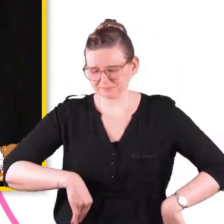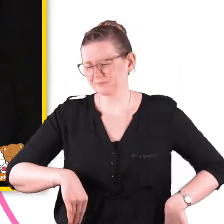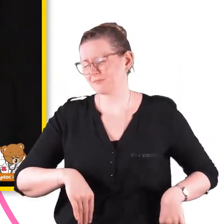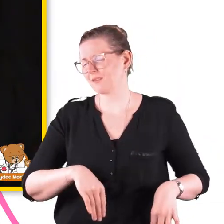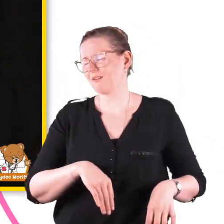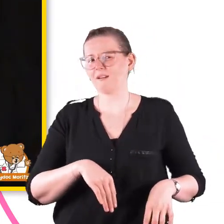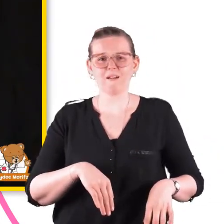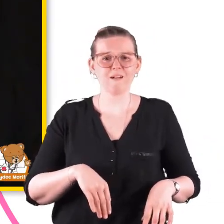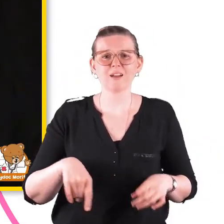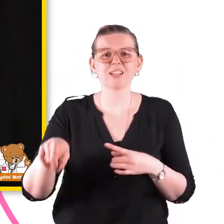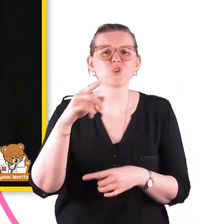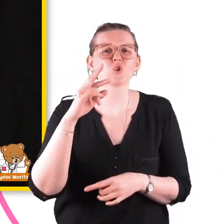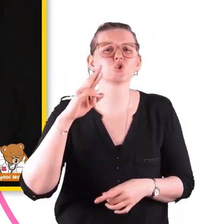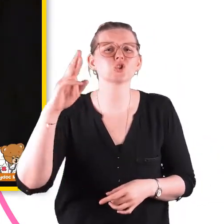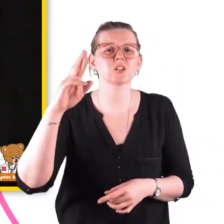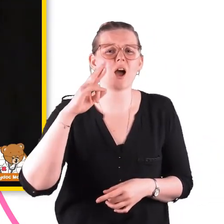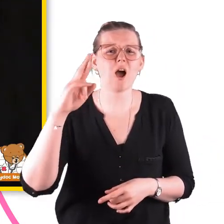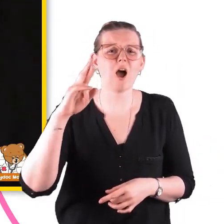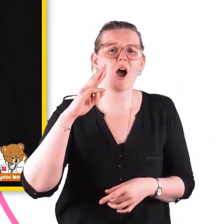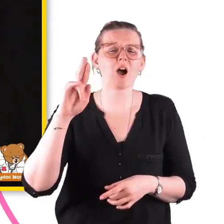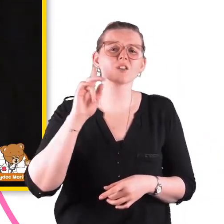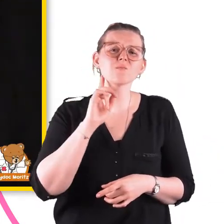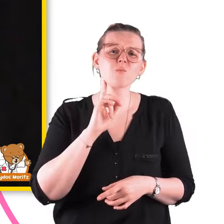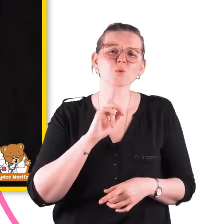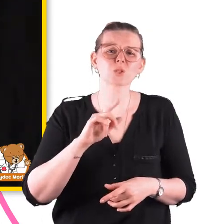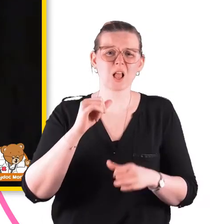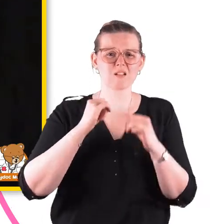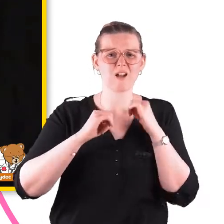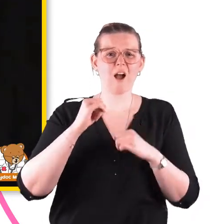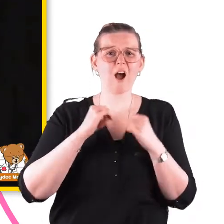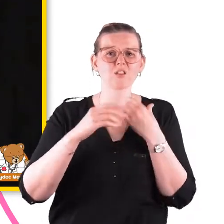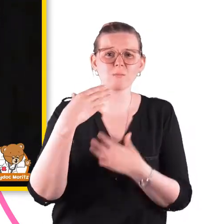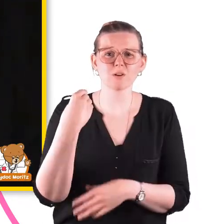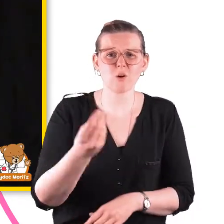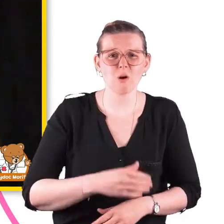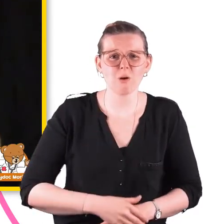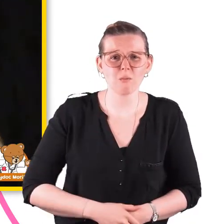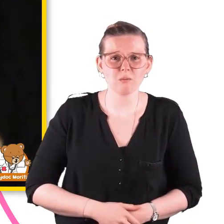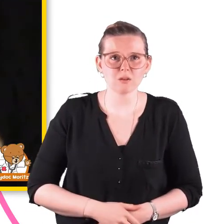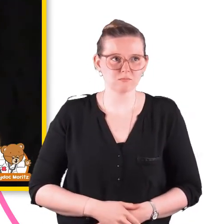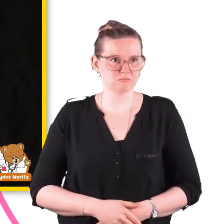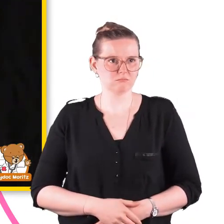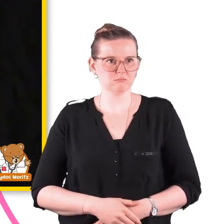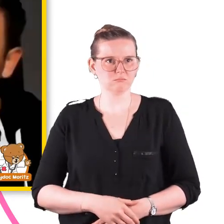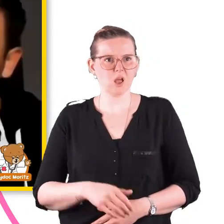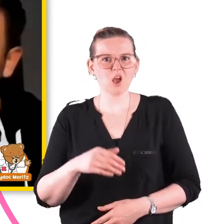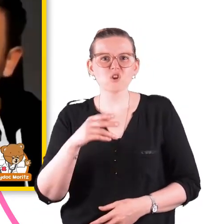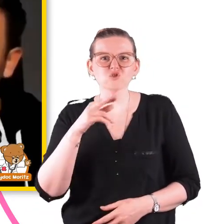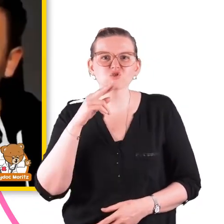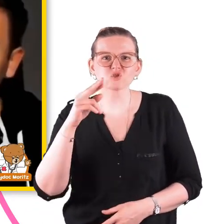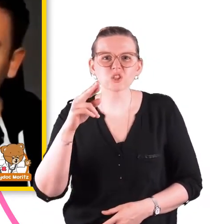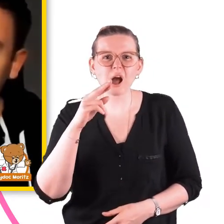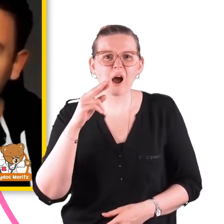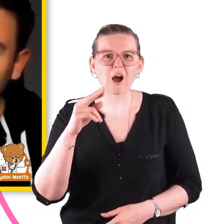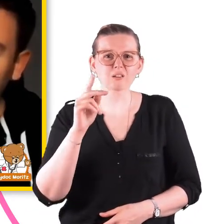Meine Herren, nicht, dass Sie dann einen Schnarchmuskelkater bekommen, Schwester Amanda. Einen